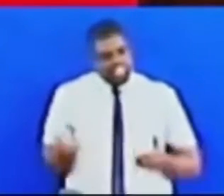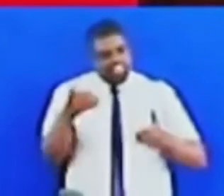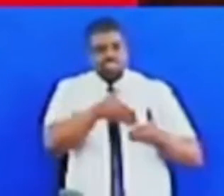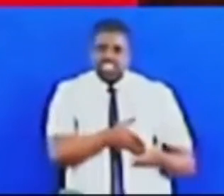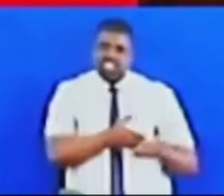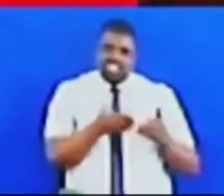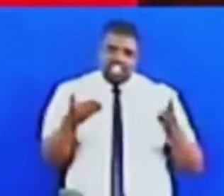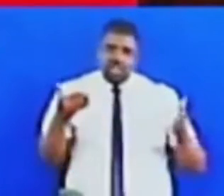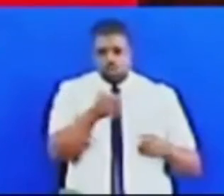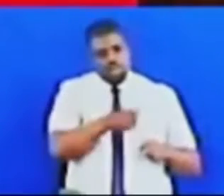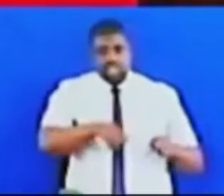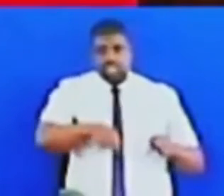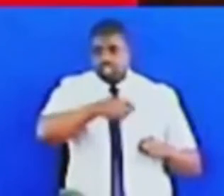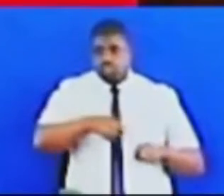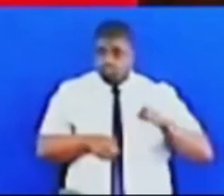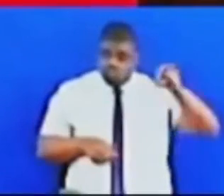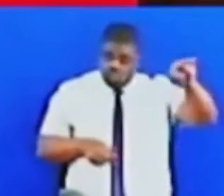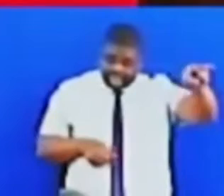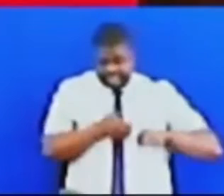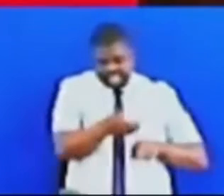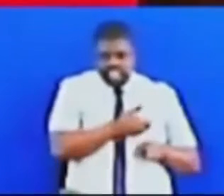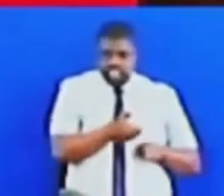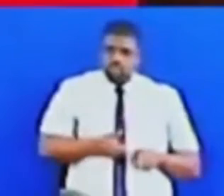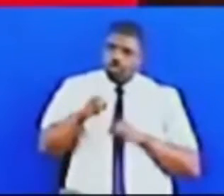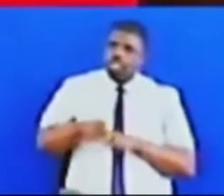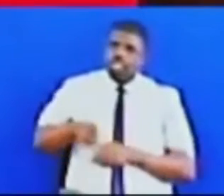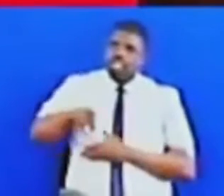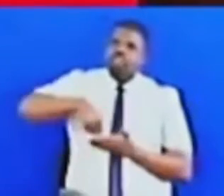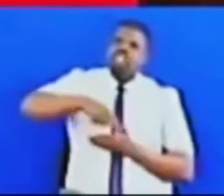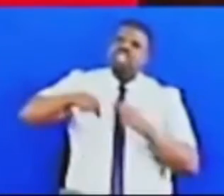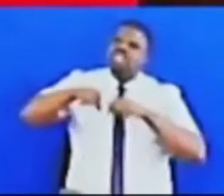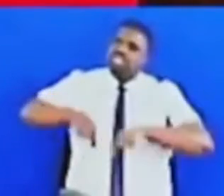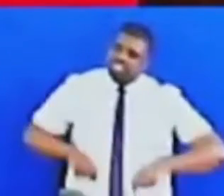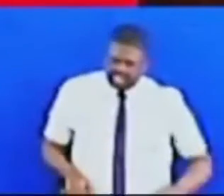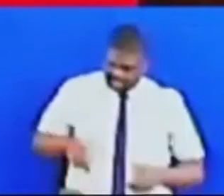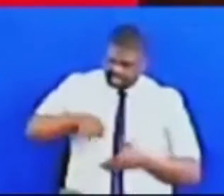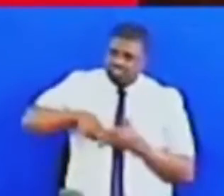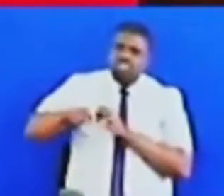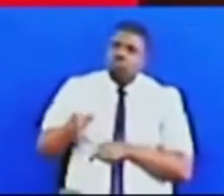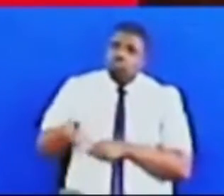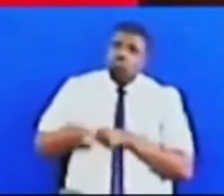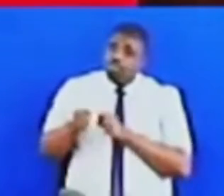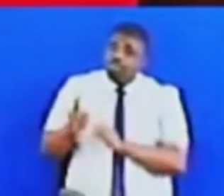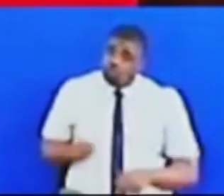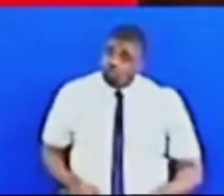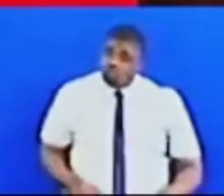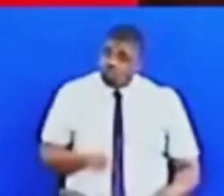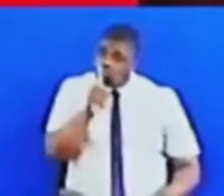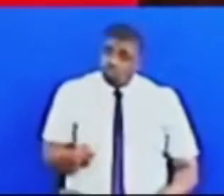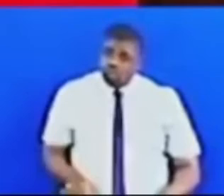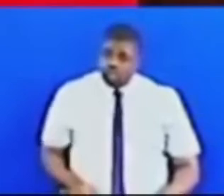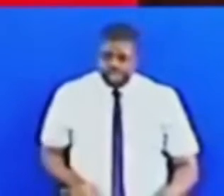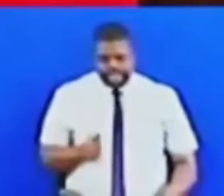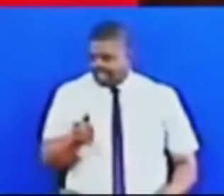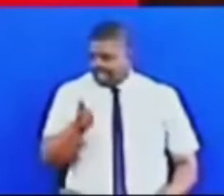kuifikisha kwa wananchi wetu kule chini, wameiweka hapa mijini. Hivi mjini hapa ndio kuna wakulima? Mheshimiwa Mwenyekiti,